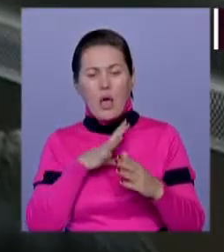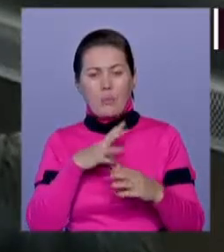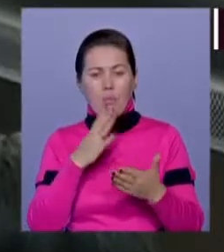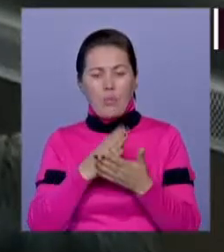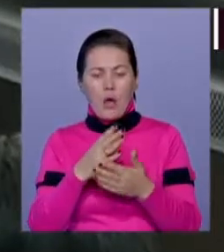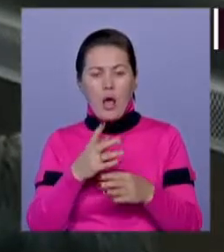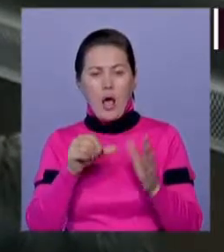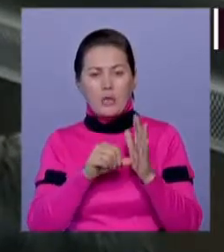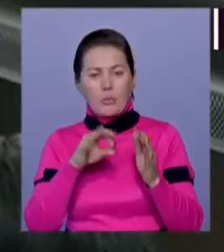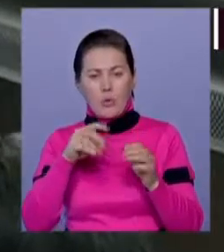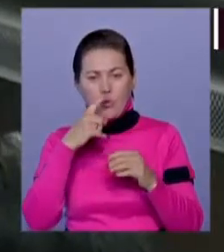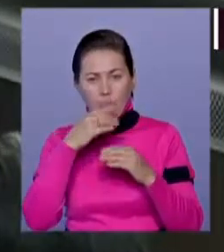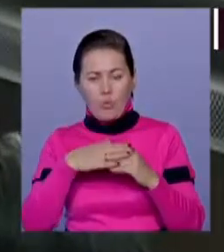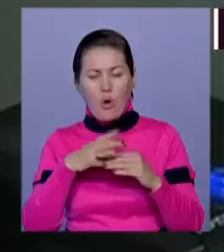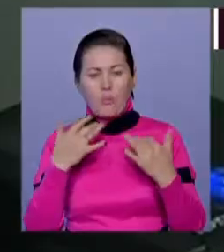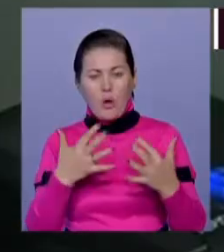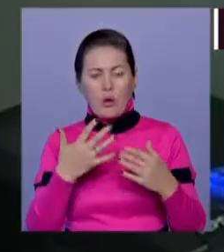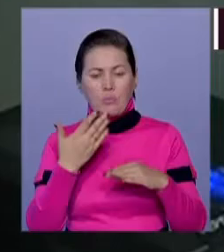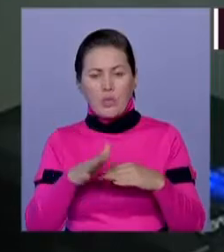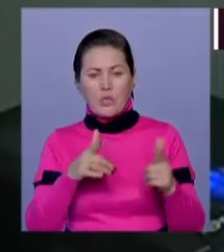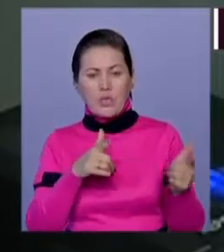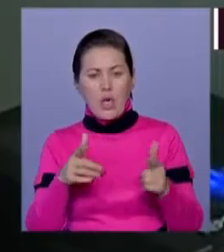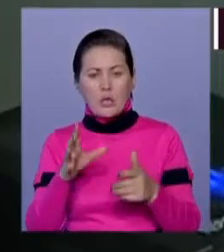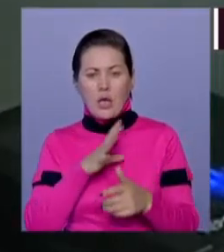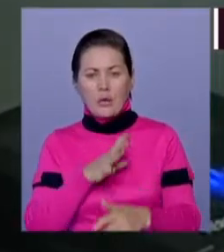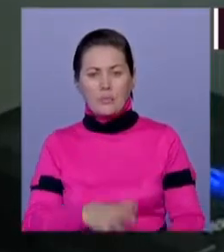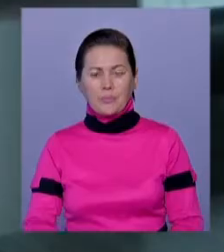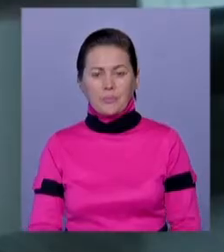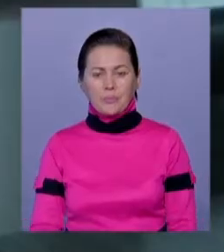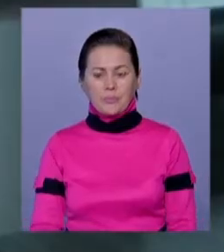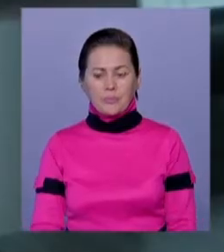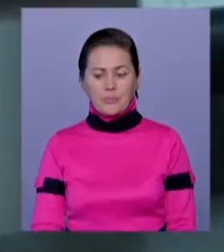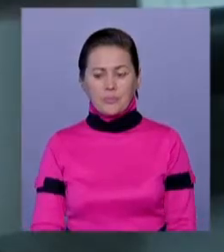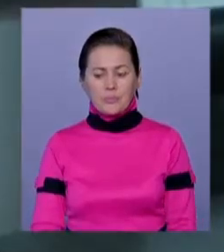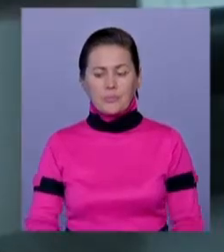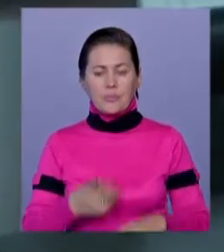құрайтын 6 миллионға жуық тұтынушылық несие рәсімдеген.